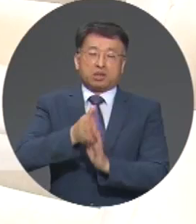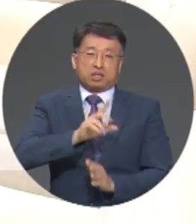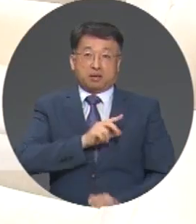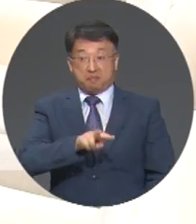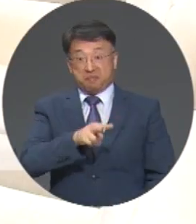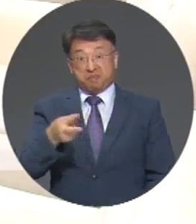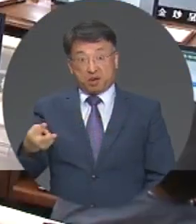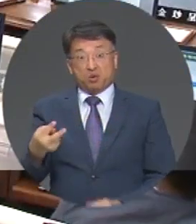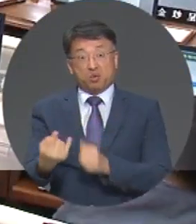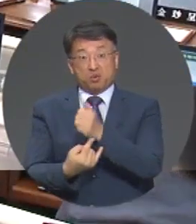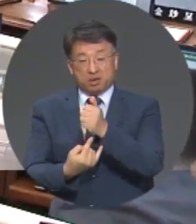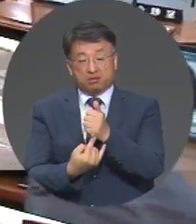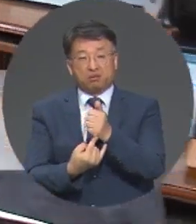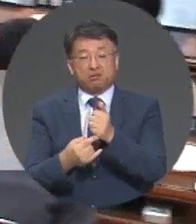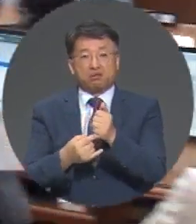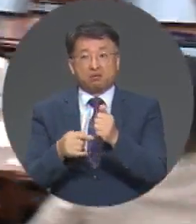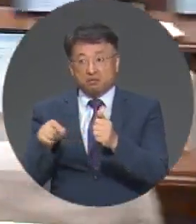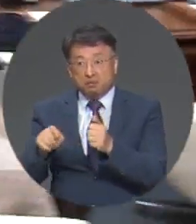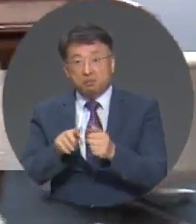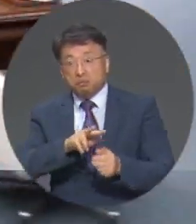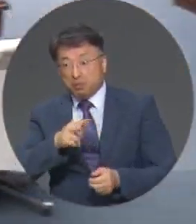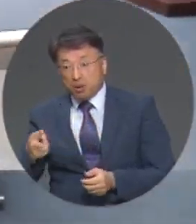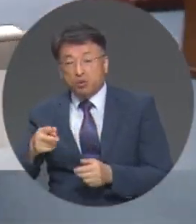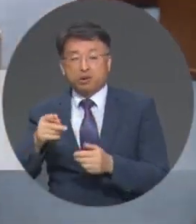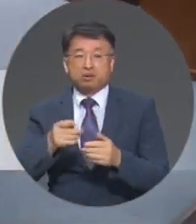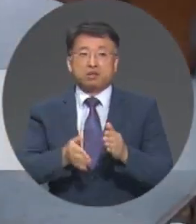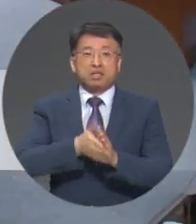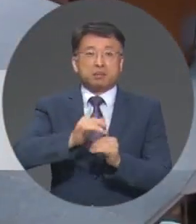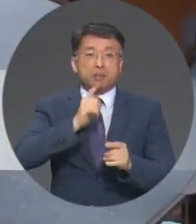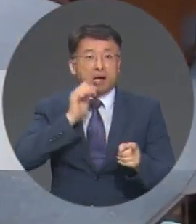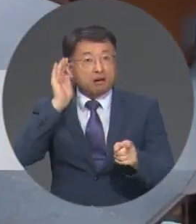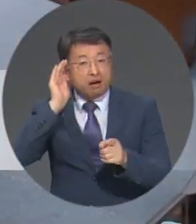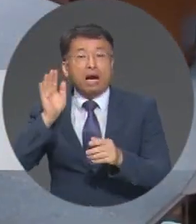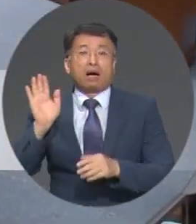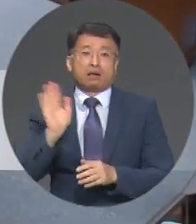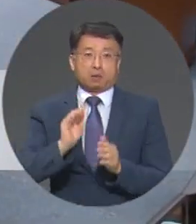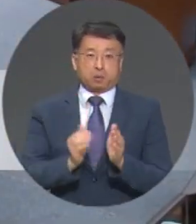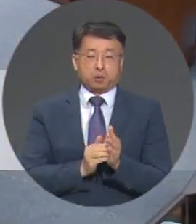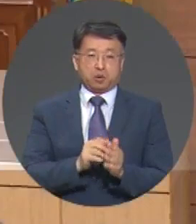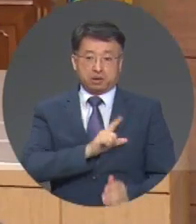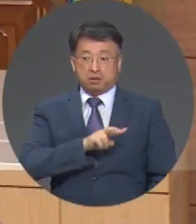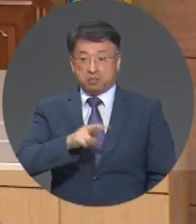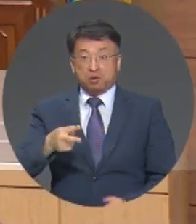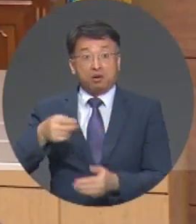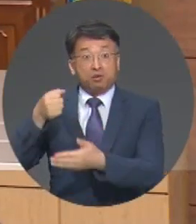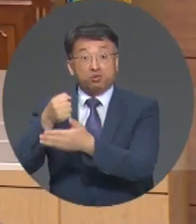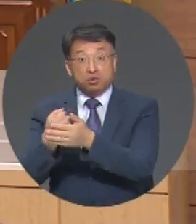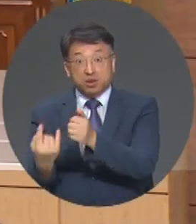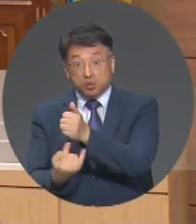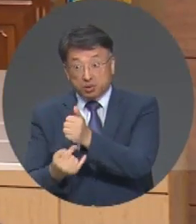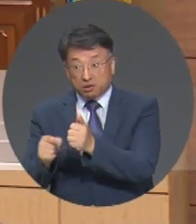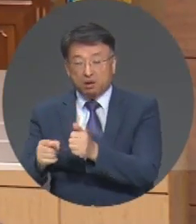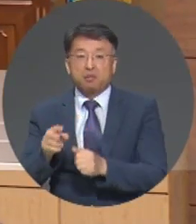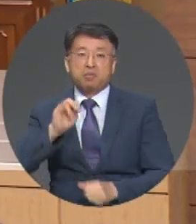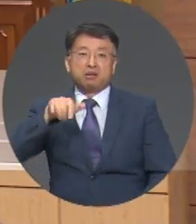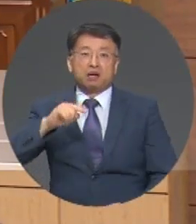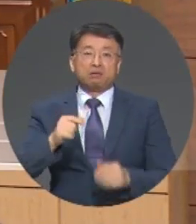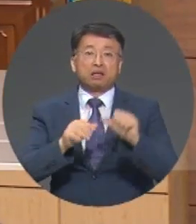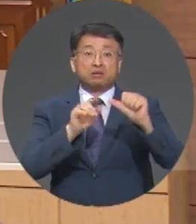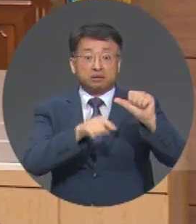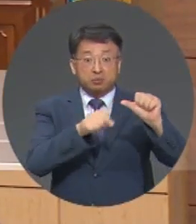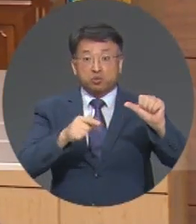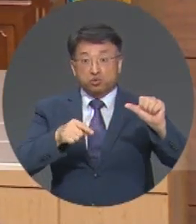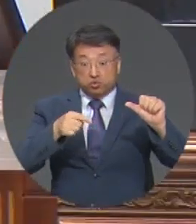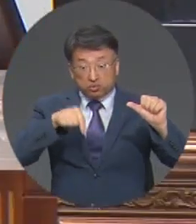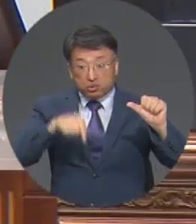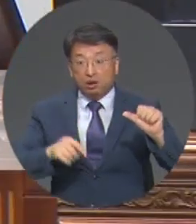명칭 변경을 위한 시민 의견 수렴 절차를 밟지 않았고 명칭 변경을 결정한 축제위원회는 민간위원 5명